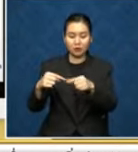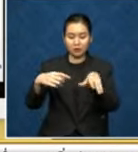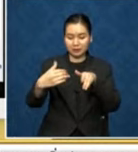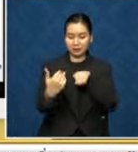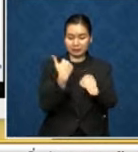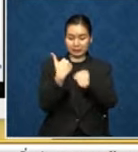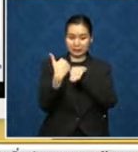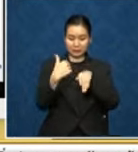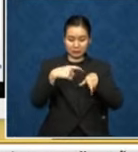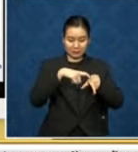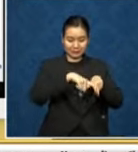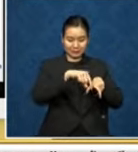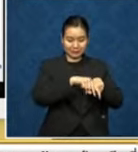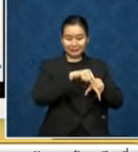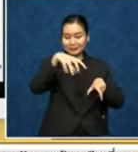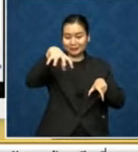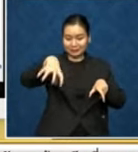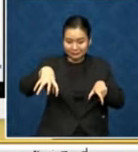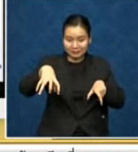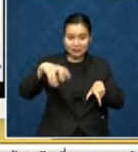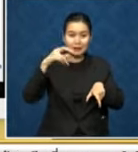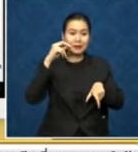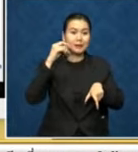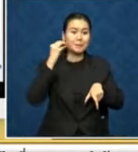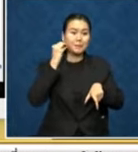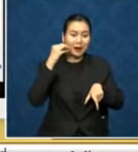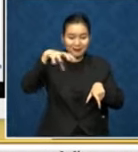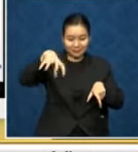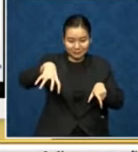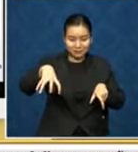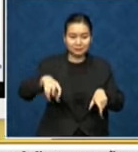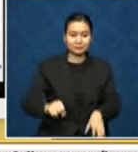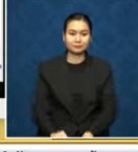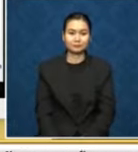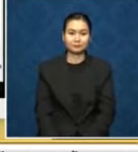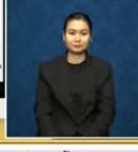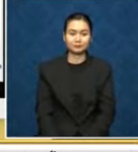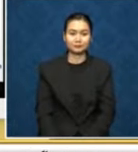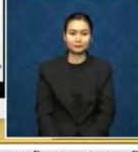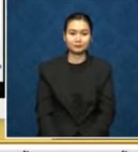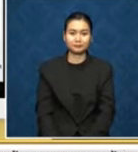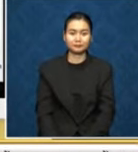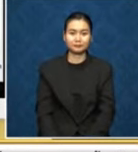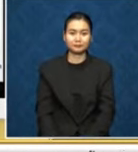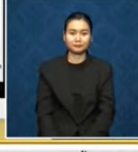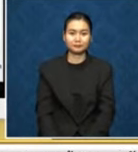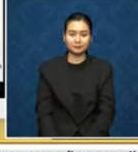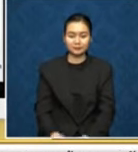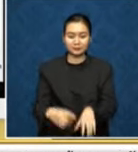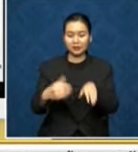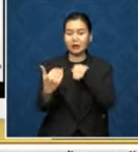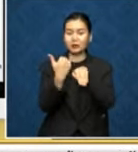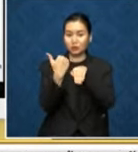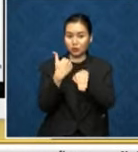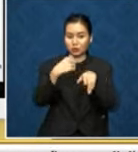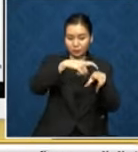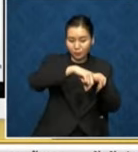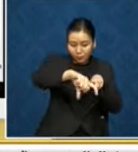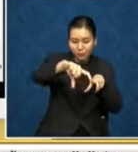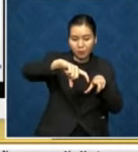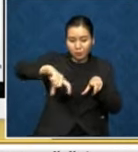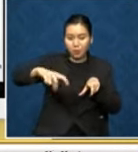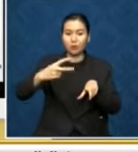ลบ้านบงตำบลท่าศาลานะครับถึงบ้านห้วยลาดตำบลสารตมอำเภอภูเรือนะครับผมถนน2เส้นนี้นะครับเป็น